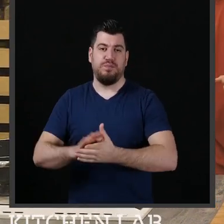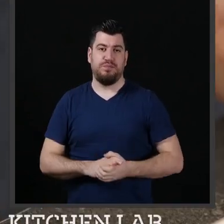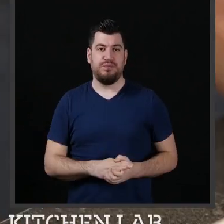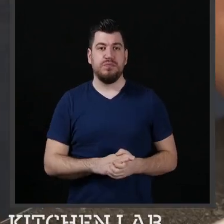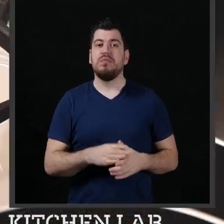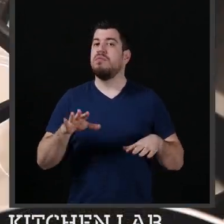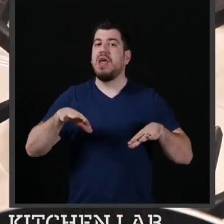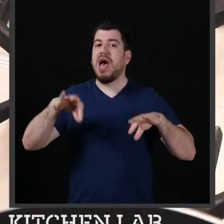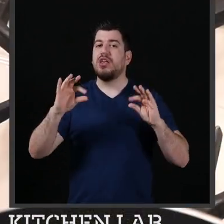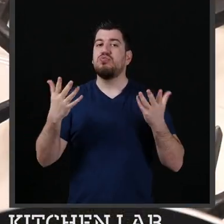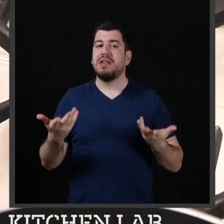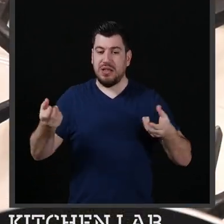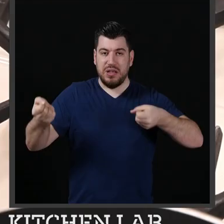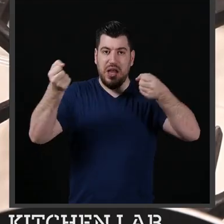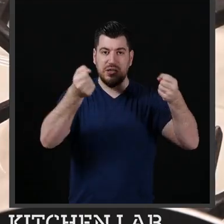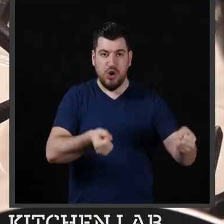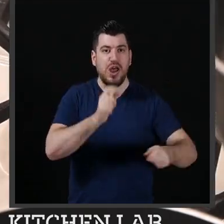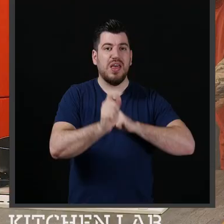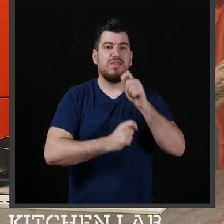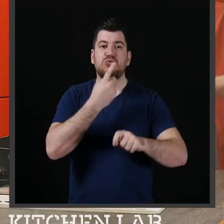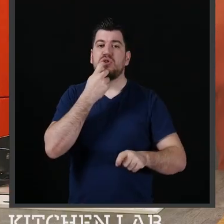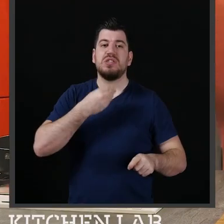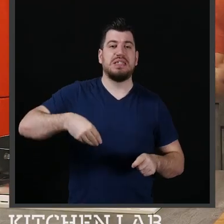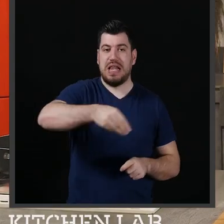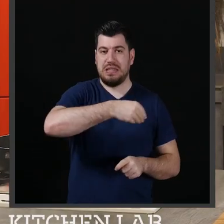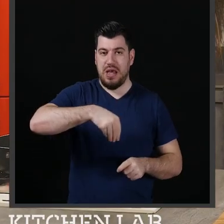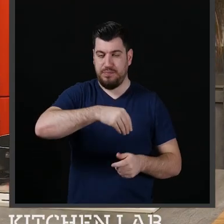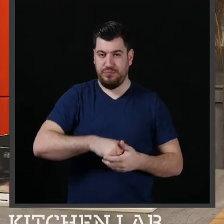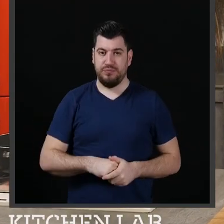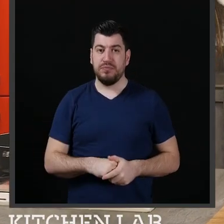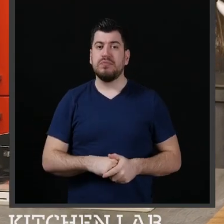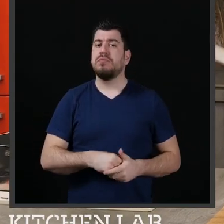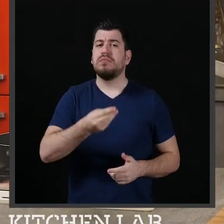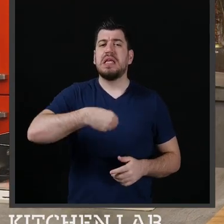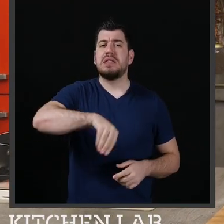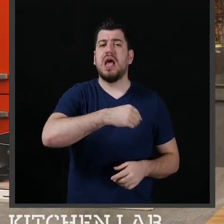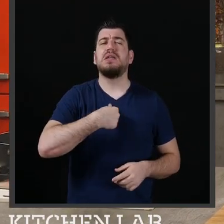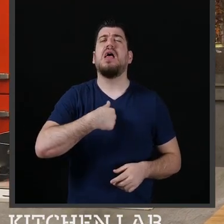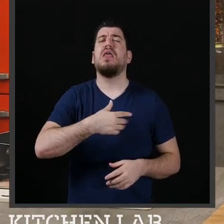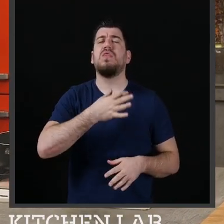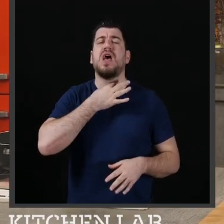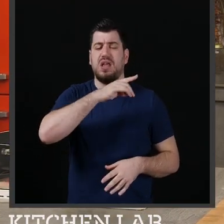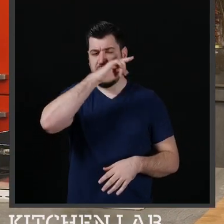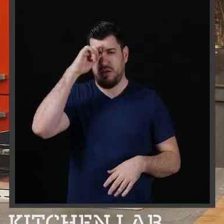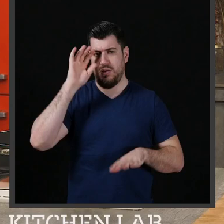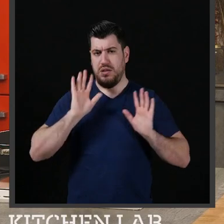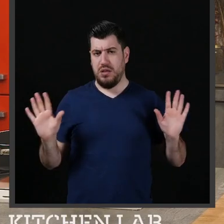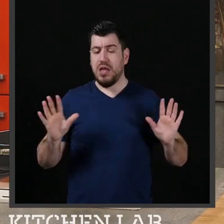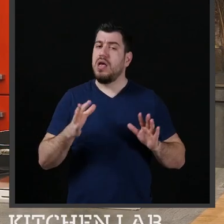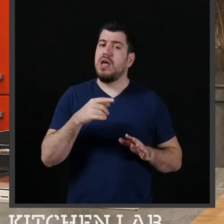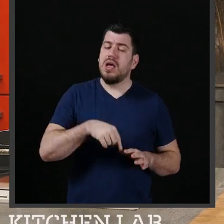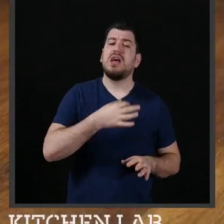πρώτα απ' όλα με μία κατσαρολίτσα να φτιάξουμε τη σάλτσα ντομάτας. Για τη σάλτσα ντομάτας δεν χρειάζεται να δυσκολευτείτε πάρα πολύ. Χρειαζόμαστε κρεμμυδάκι